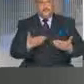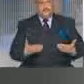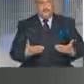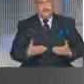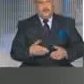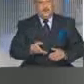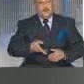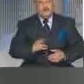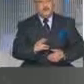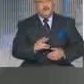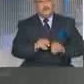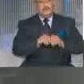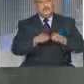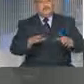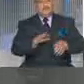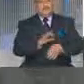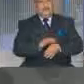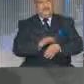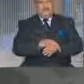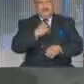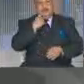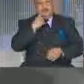القادمه.